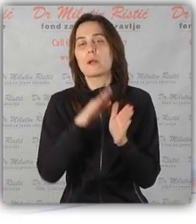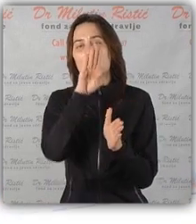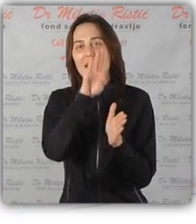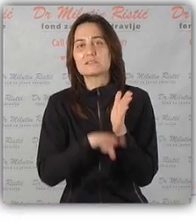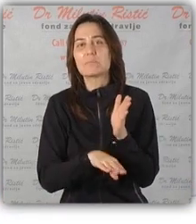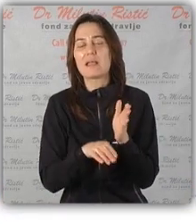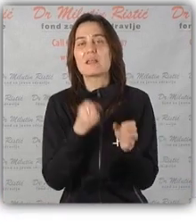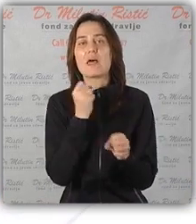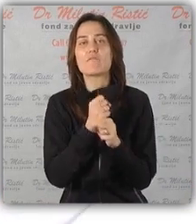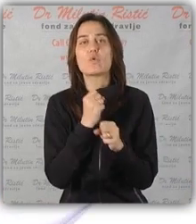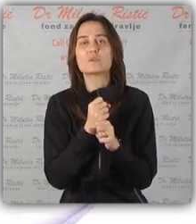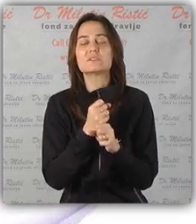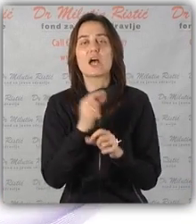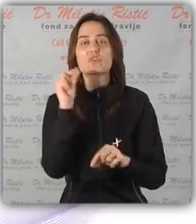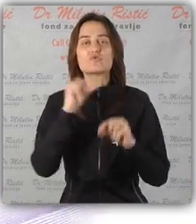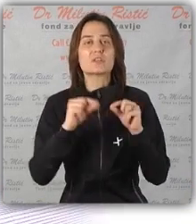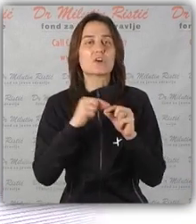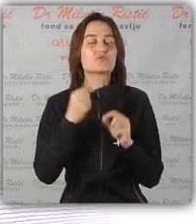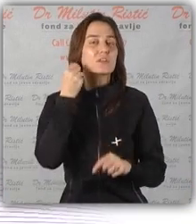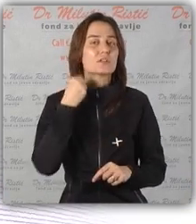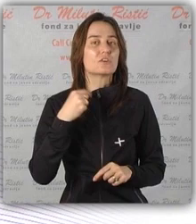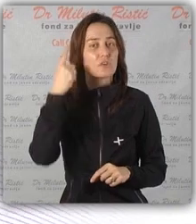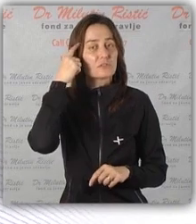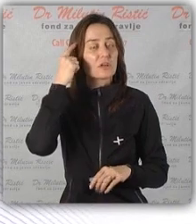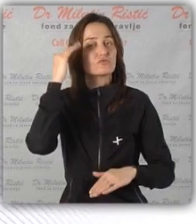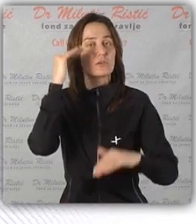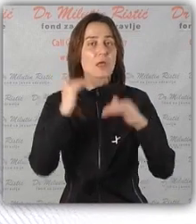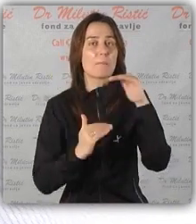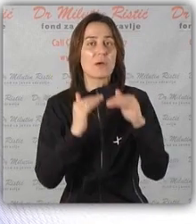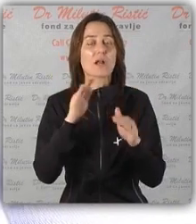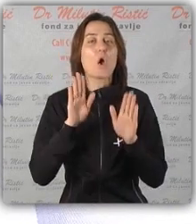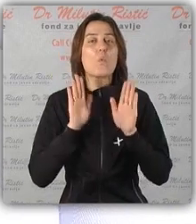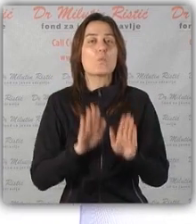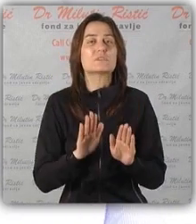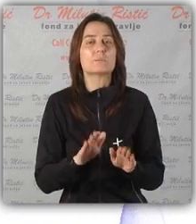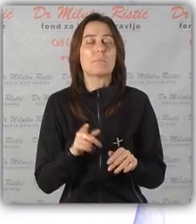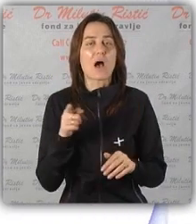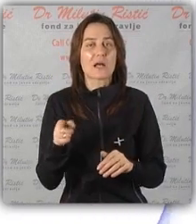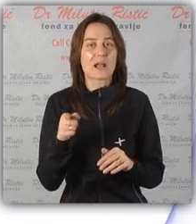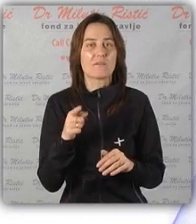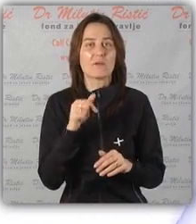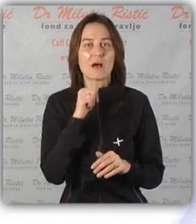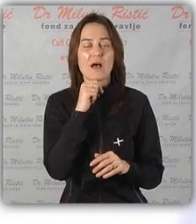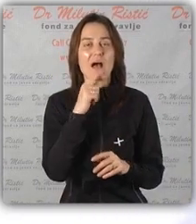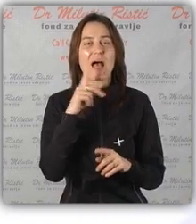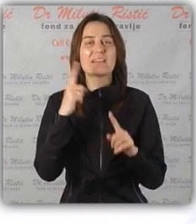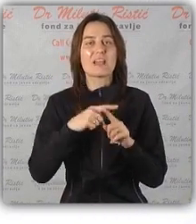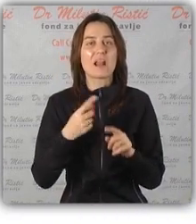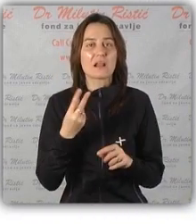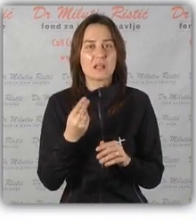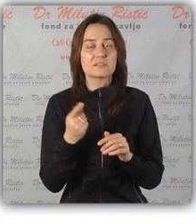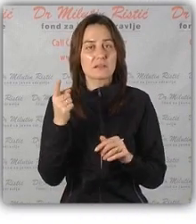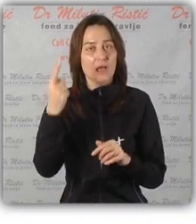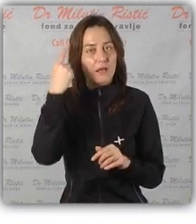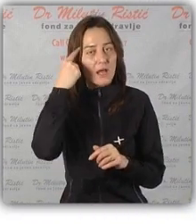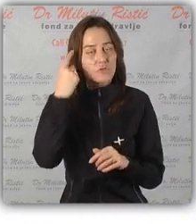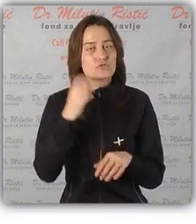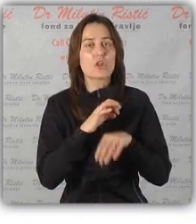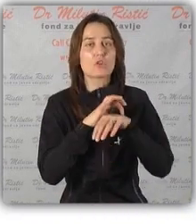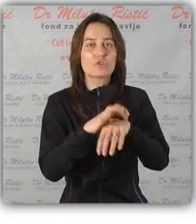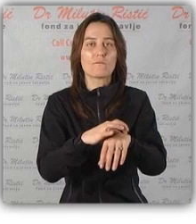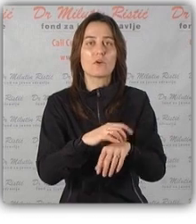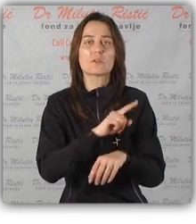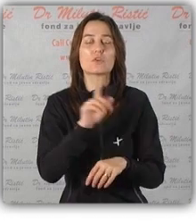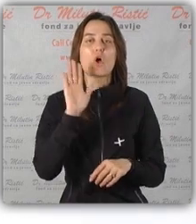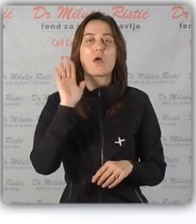znači recimo smanjena funkcija štitaste žlezde u značajnoj meri usporava metabolički put holesterola i triglicerida i na